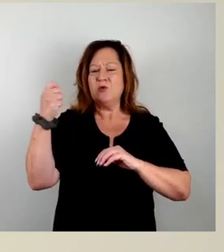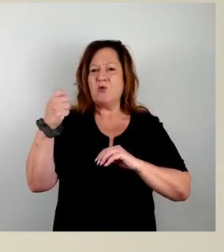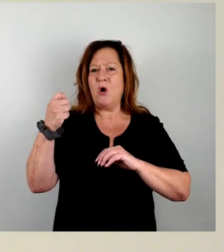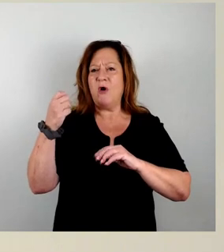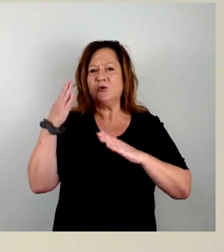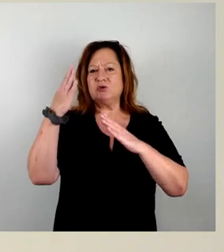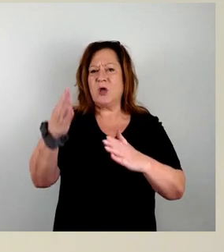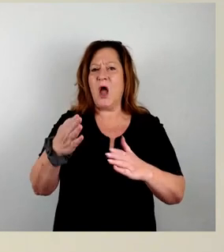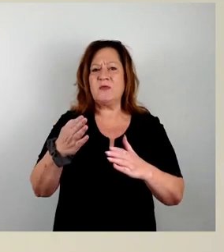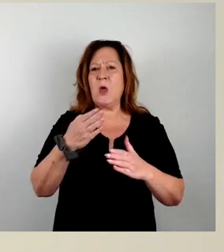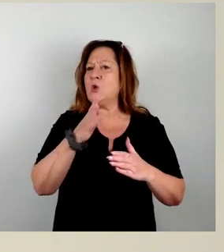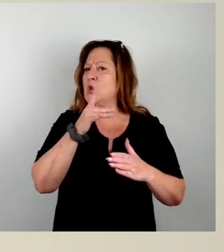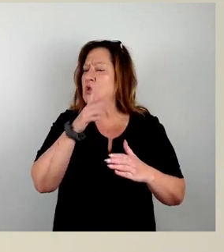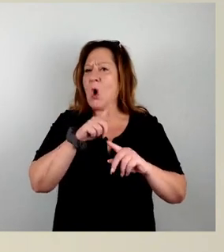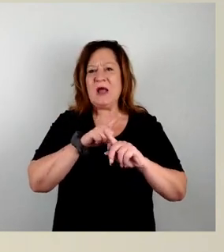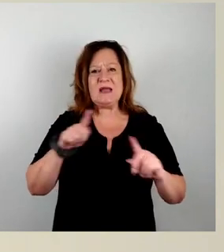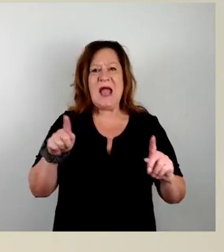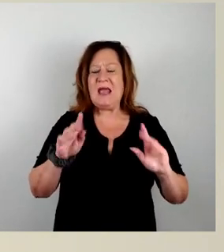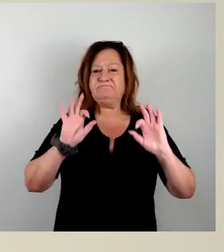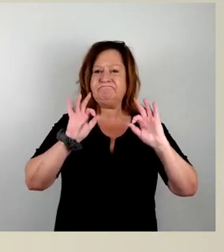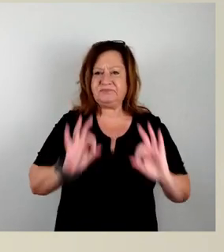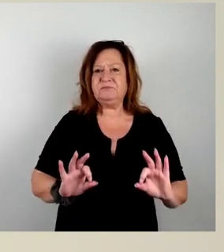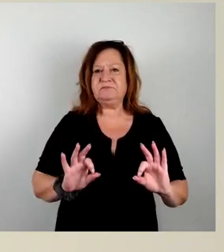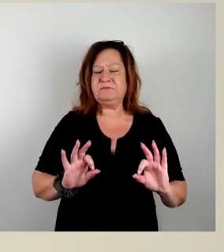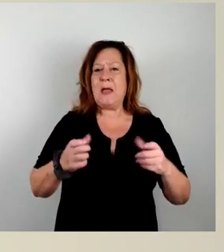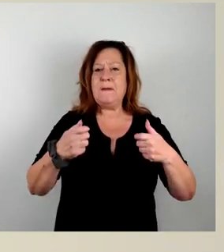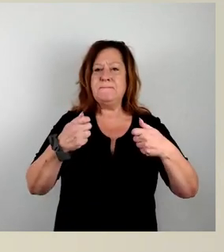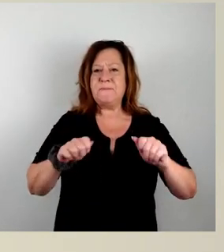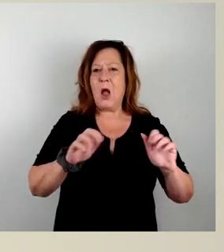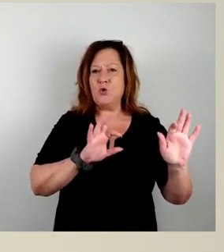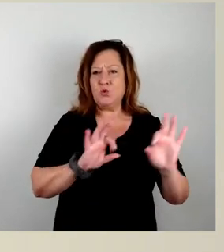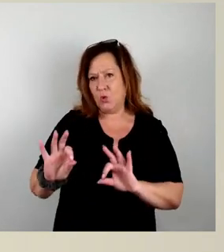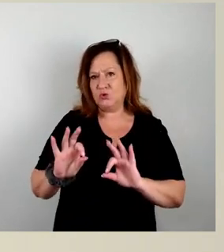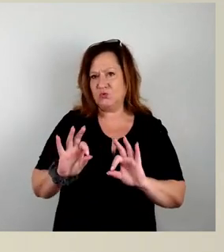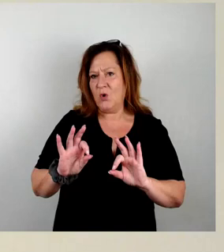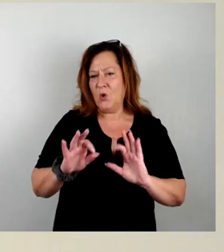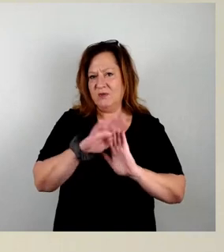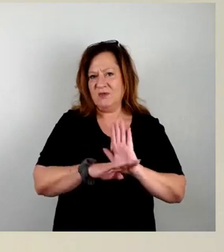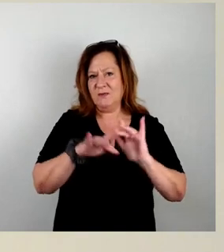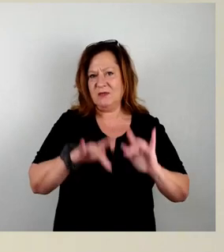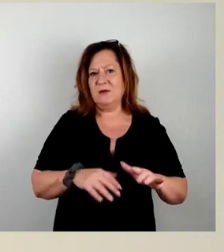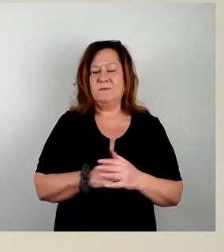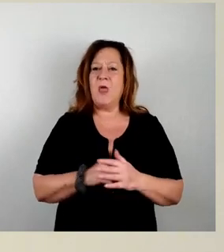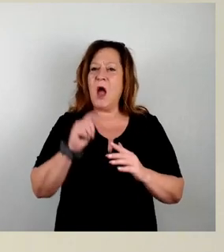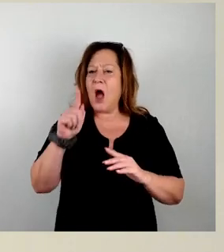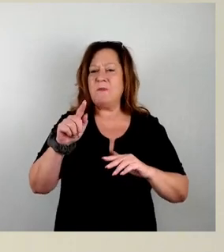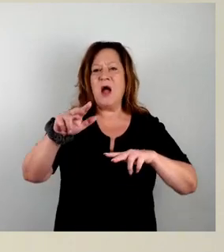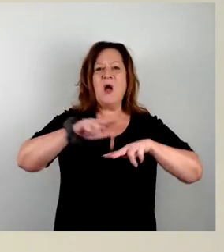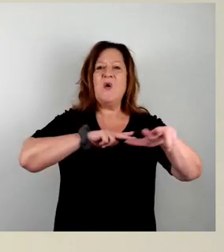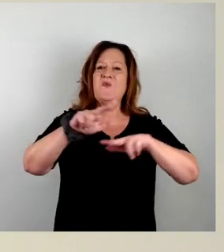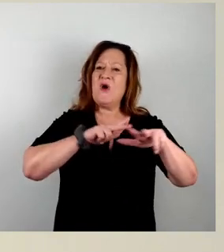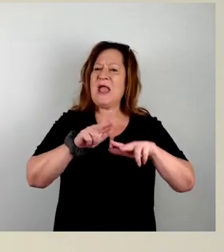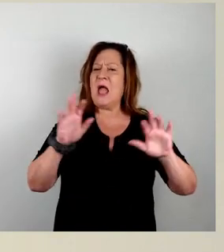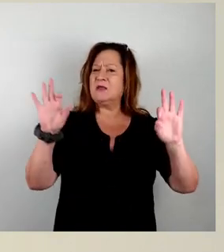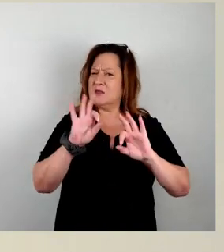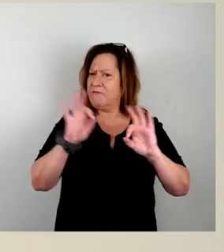konkreten Baudurchführungstermin nennen. Ihre Hinweise auf die Verkehrsgefährdung nehmen wir aber nochmal zum Anlass, die Situation vor